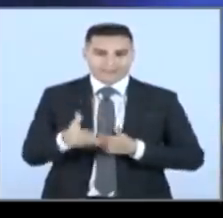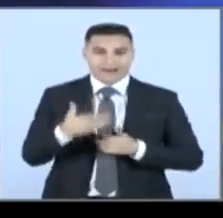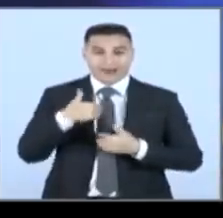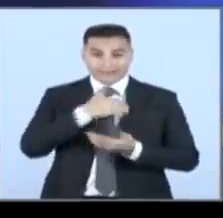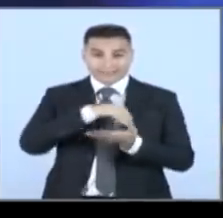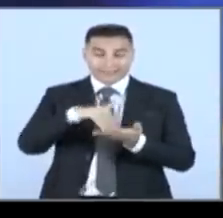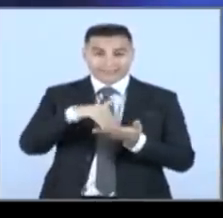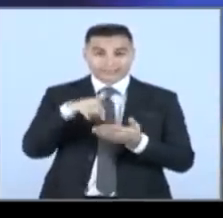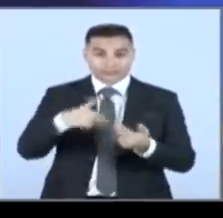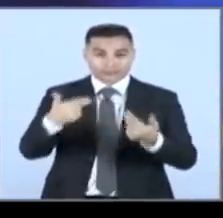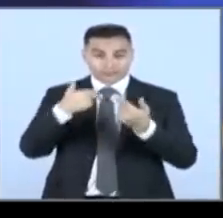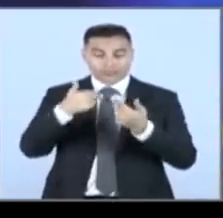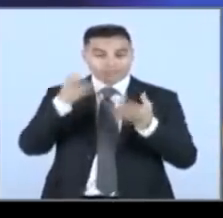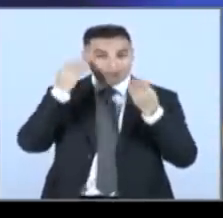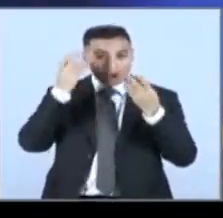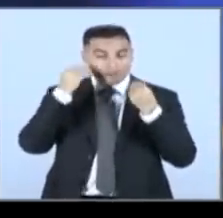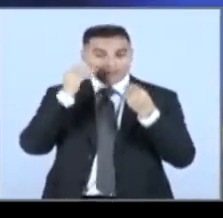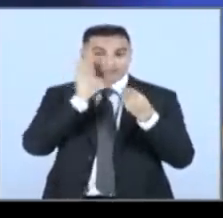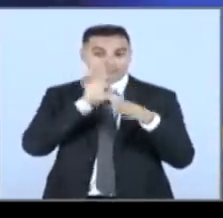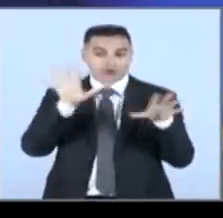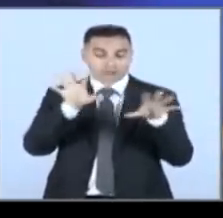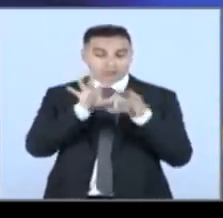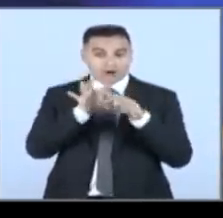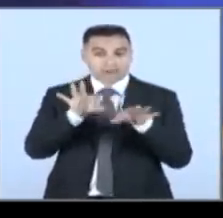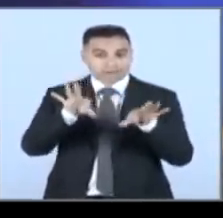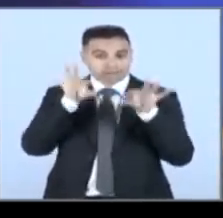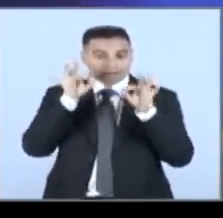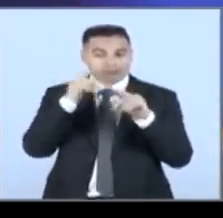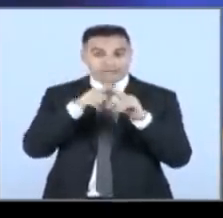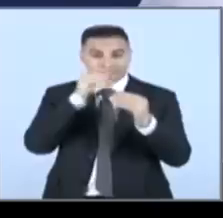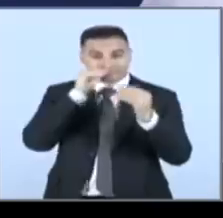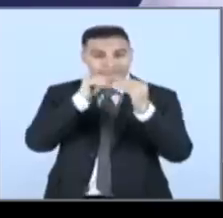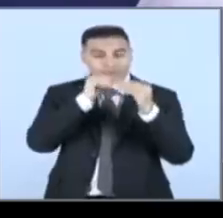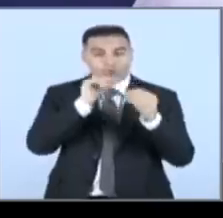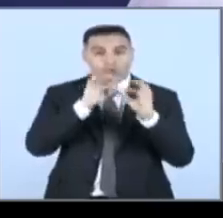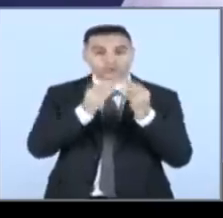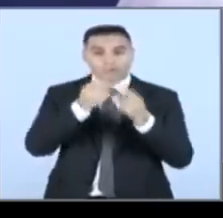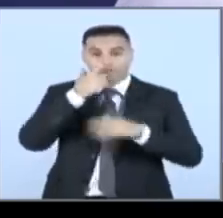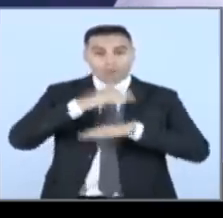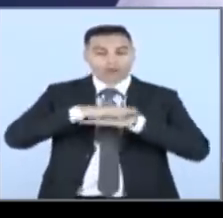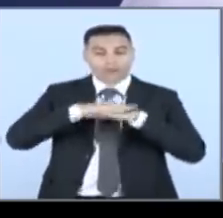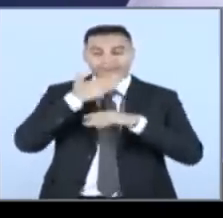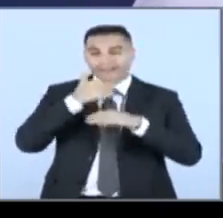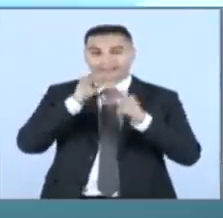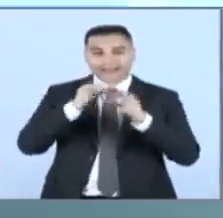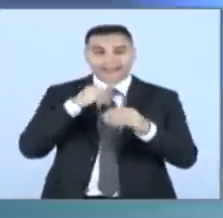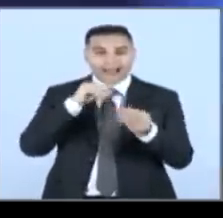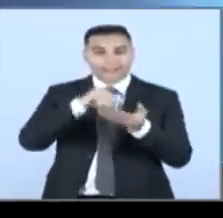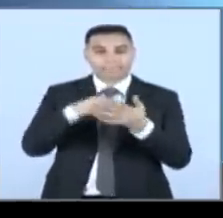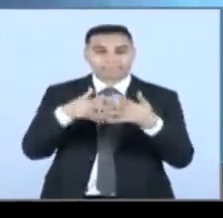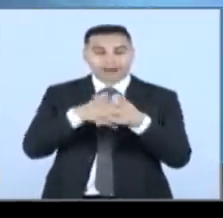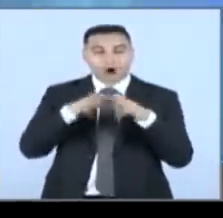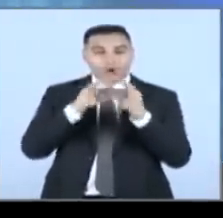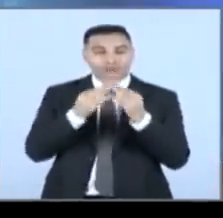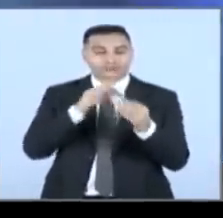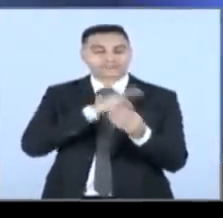في استوديو العباقره بنكتسب معلومات جديده، بنتعرف على عائلات محترمه وجميله جدا. الاشتراك في البرنامج اضاف لينا ولاسرتنا كتير. الحمد